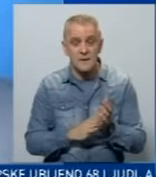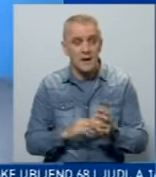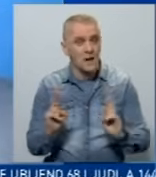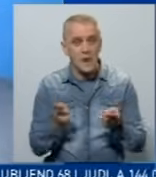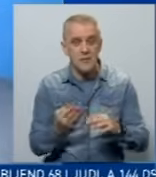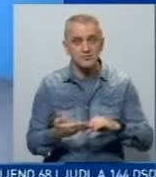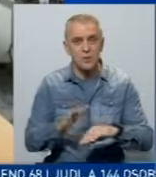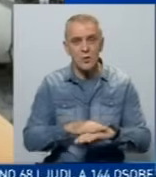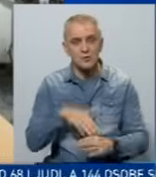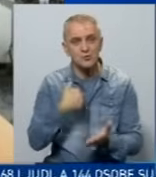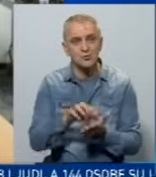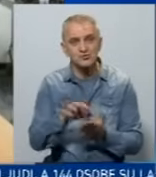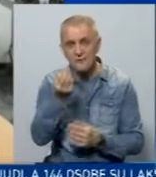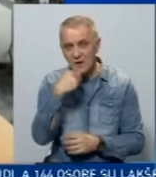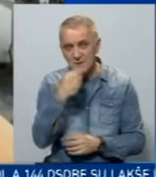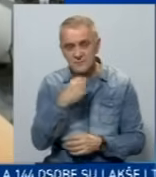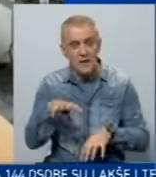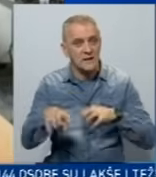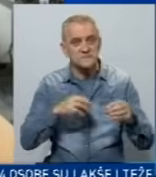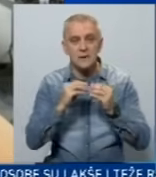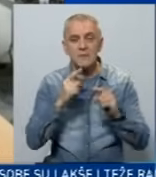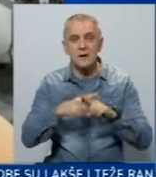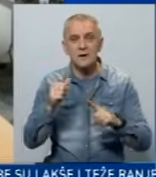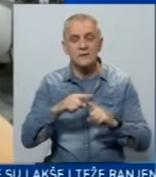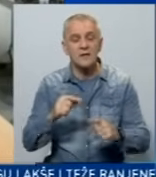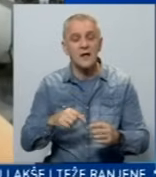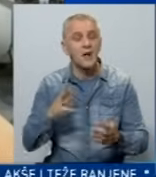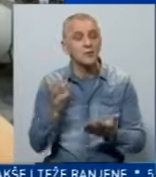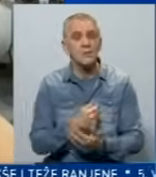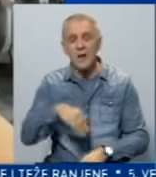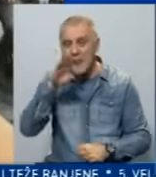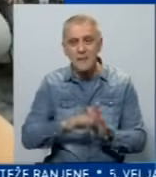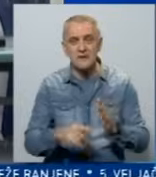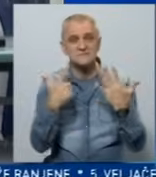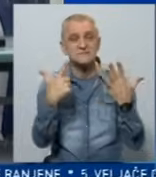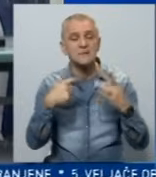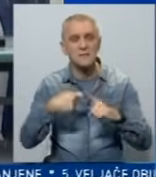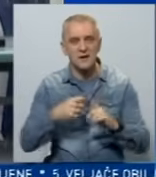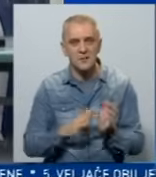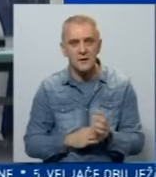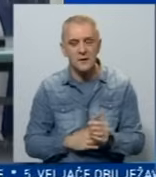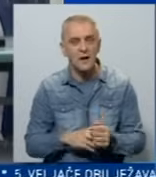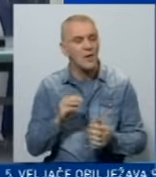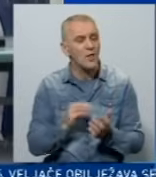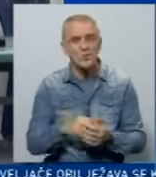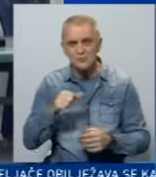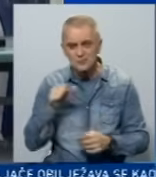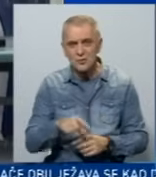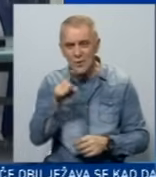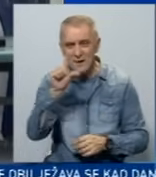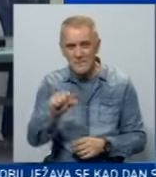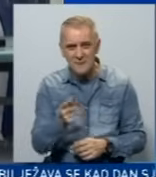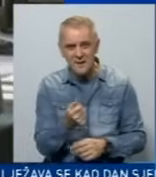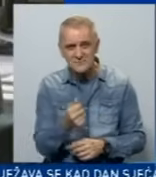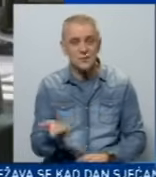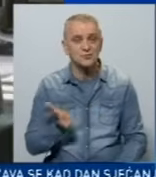može pokriti troškove ishrane, radnici BHRT-a dobijaju najniži 7 maraka. Da bude još apsurdnije, i taj minimalni iznos i